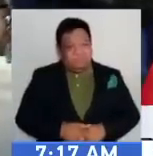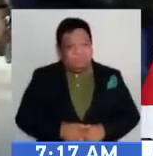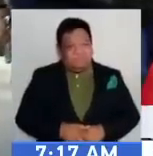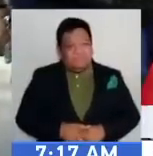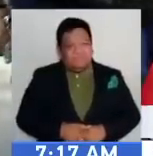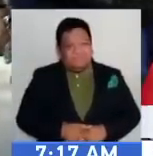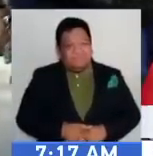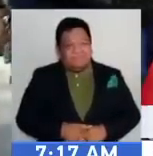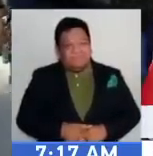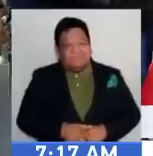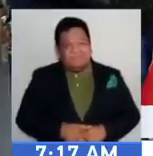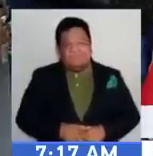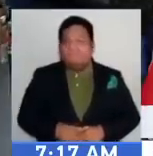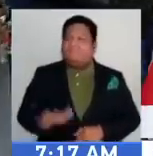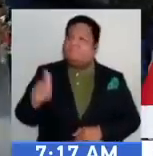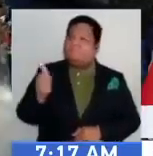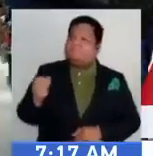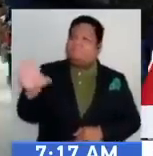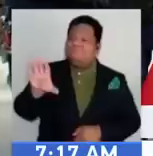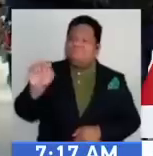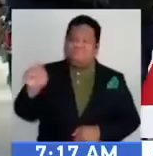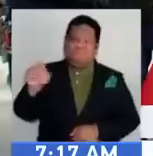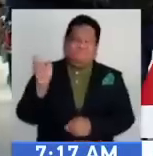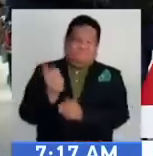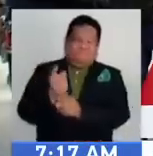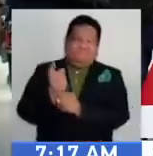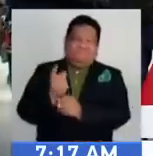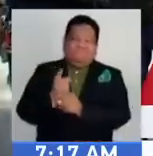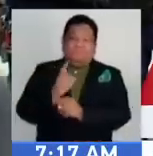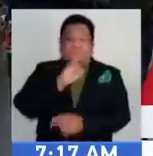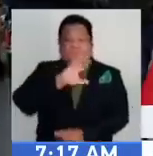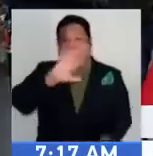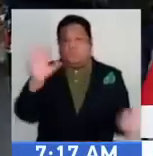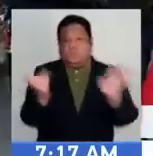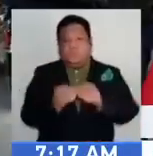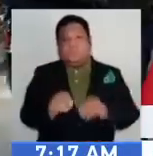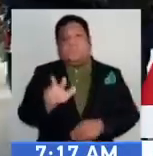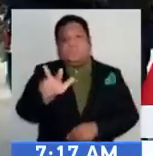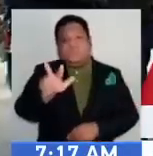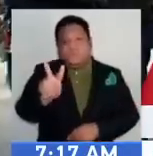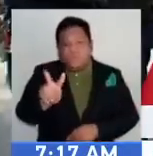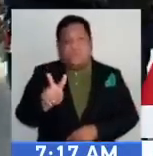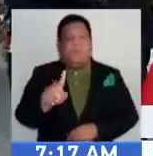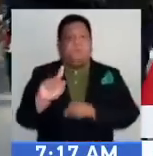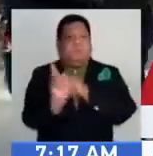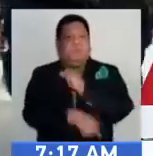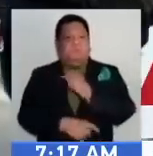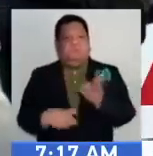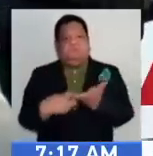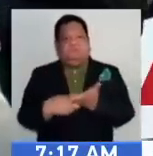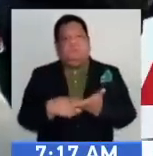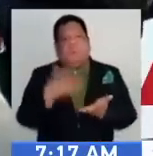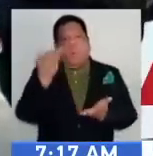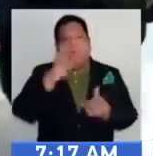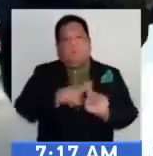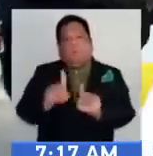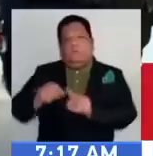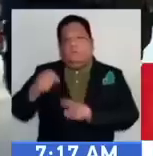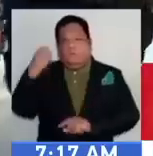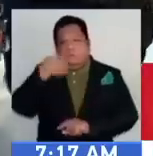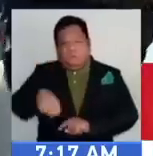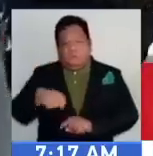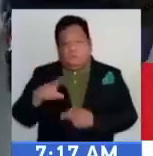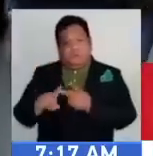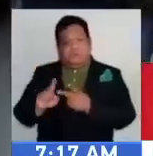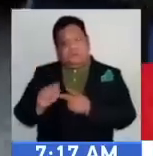Fine, good morning. Tama ka dyan. Sa katunayan niya, umabot na sa 32 yung natikitan dahil sa iba't ibang paglabag. Habang 10 naman yung mga sasakyan na nahatak